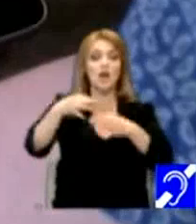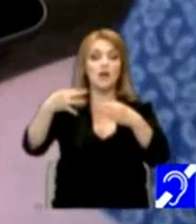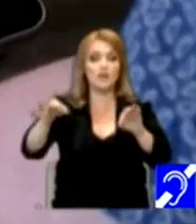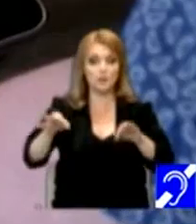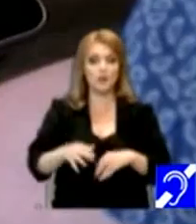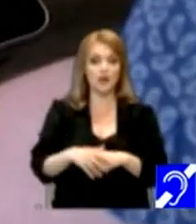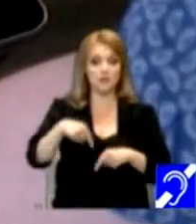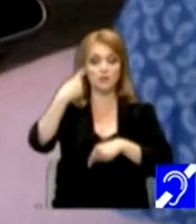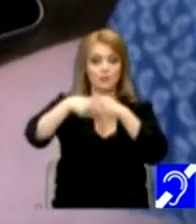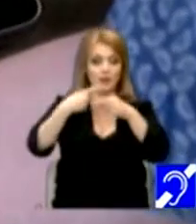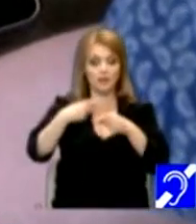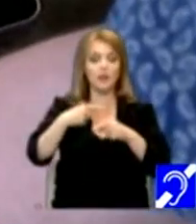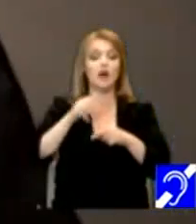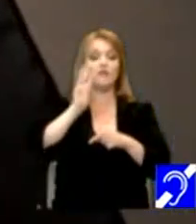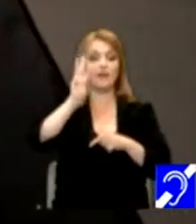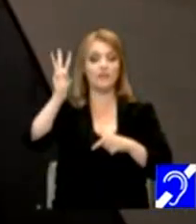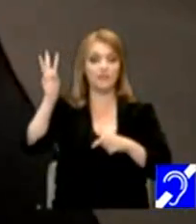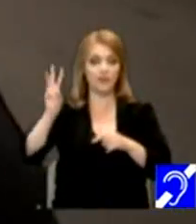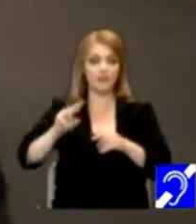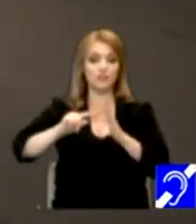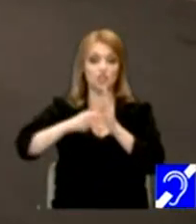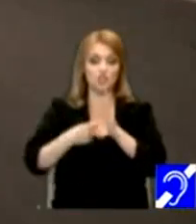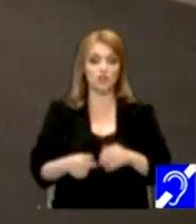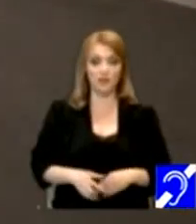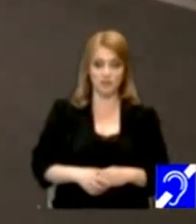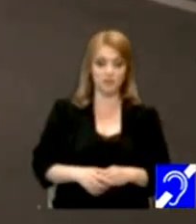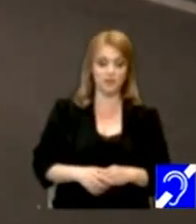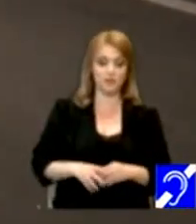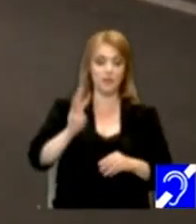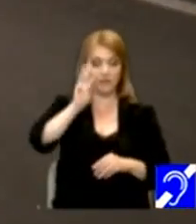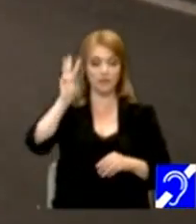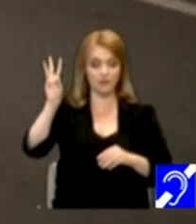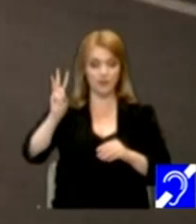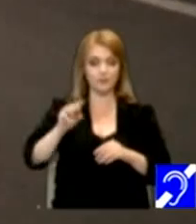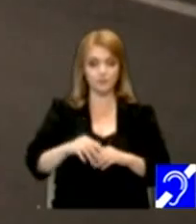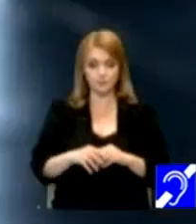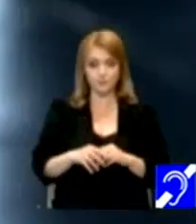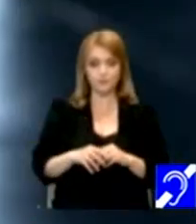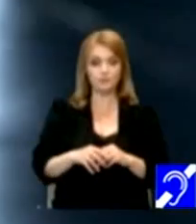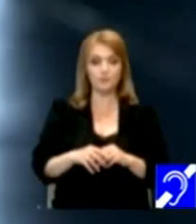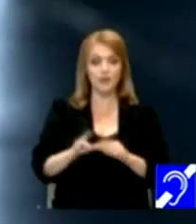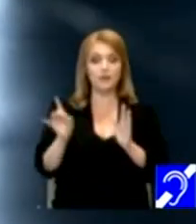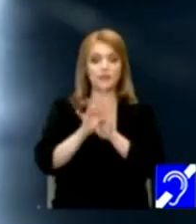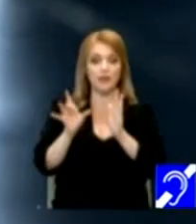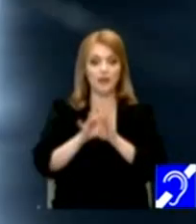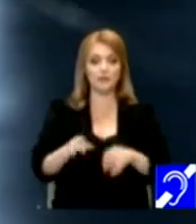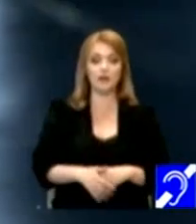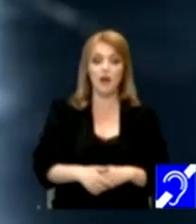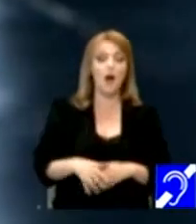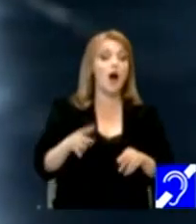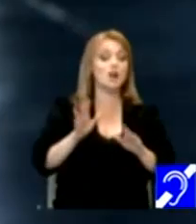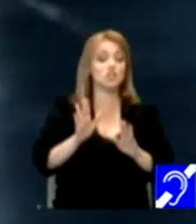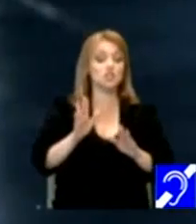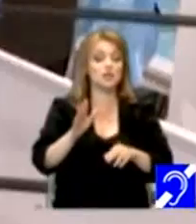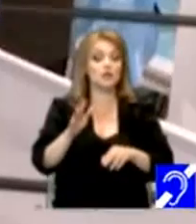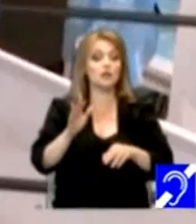în cadrul sistemului de certificate digitale ale Uniunii Europene privind COVID. Această obligație este limitată la